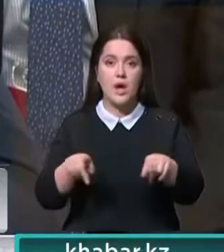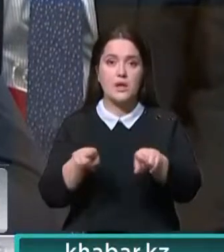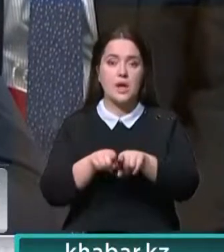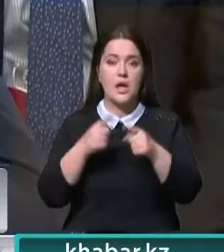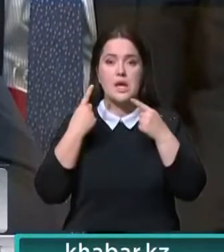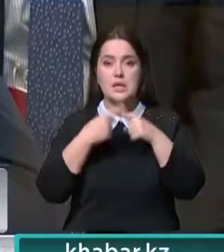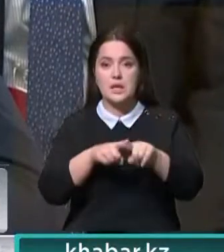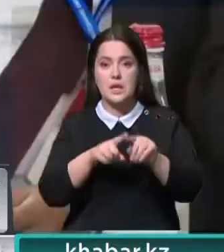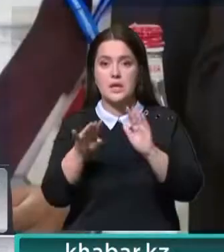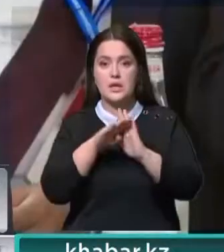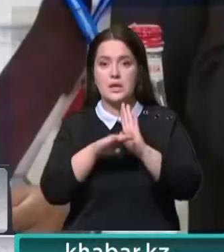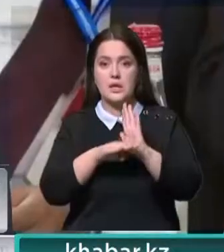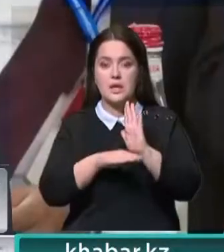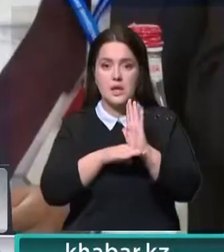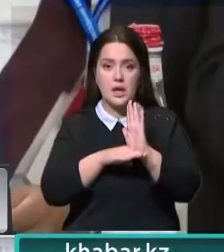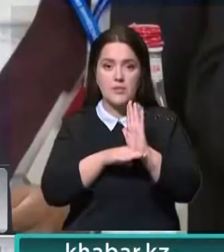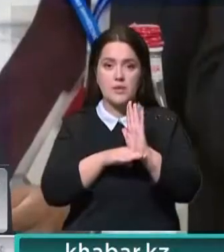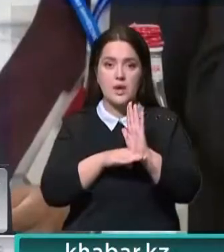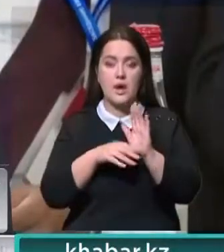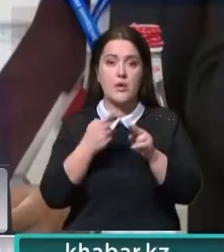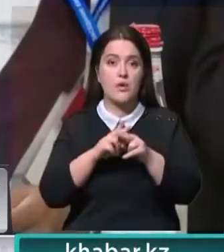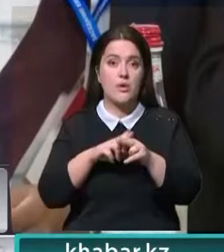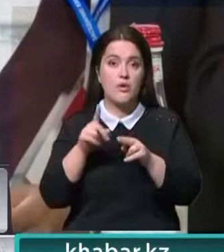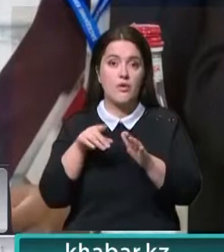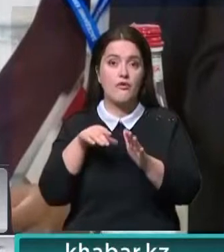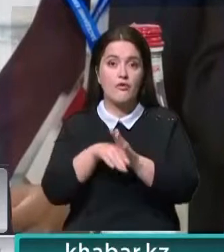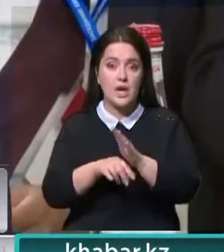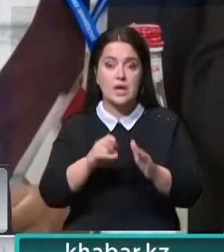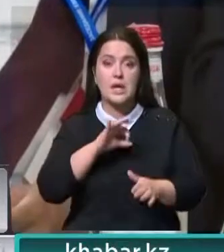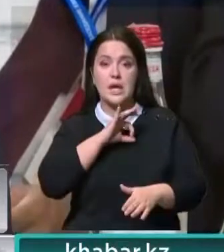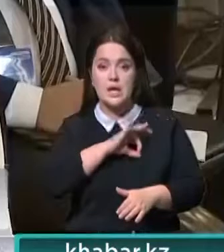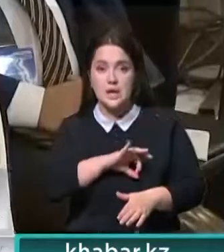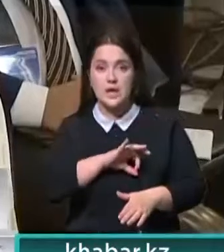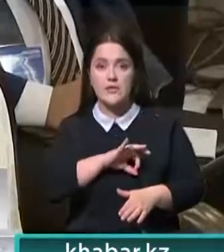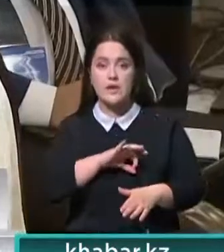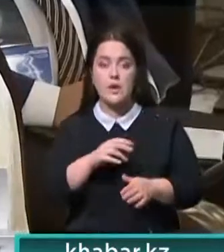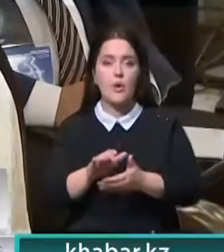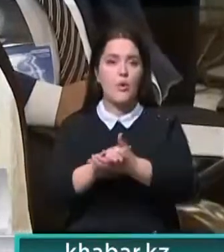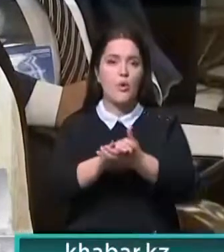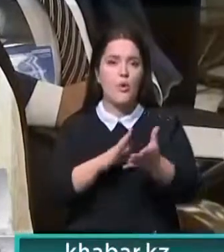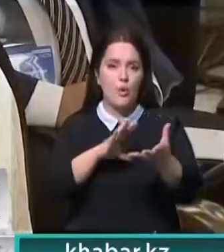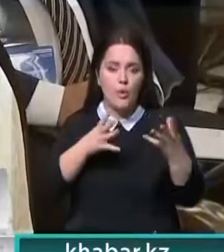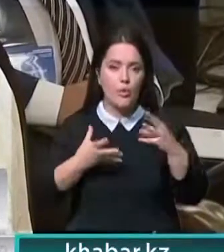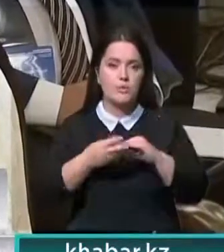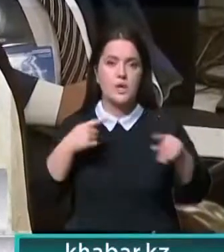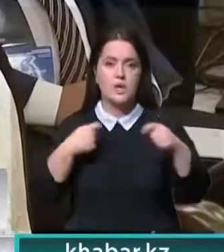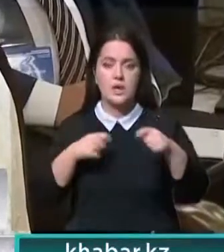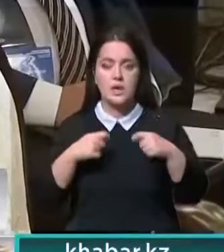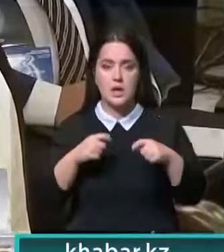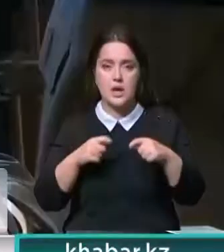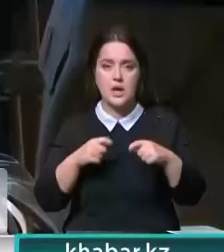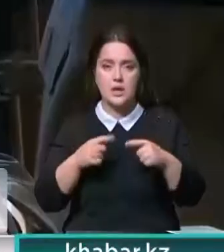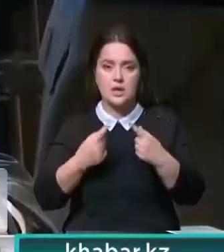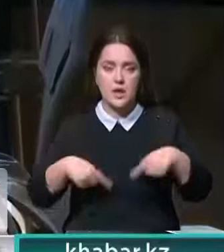паспортов, а также актуализировать техрегламенты, которые непосредственно влияют на эффективность общего рынка